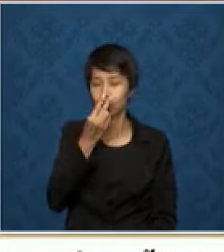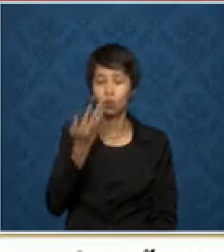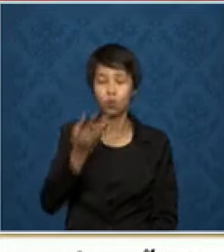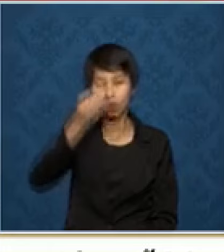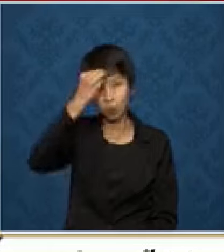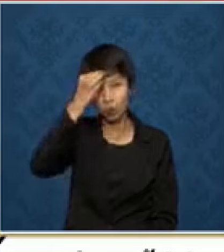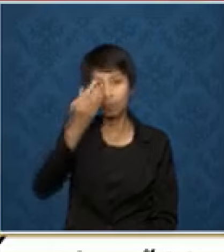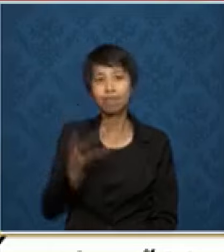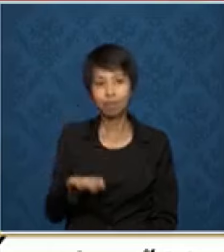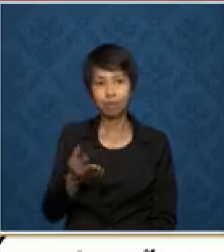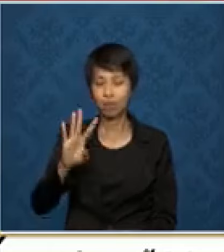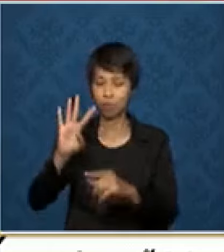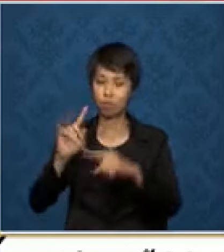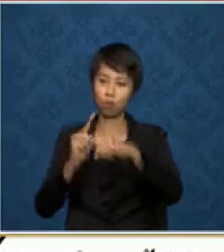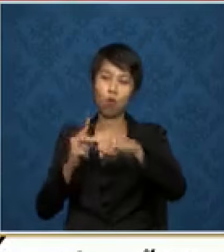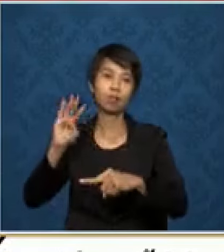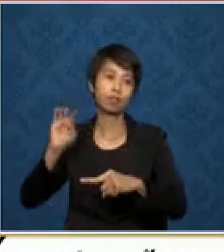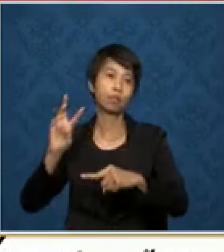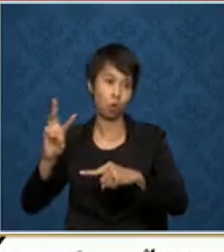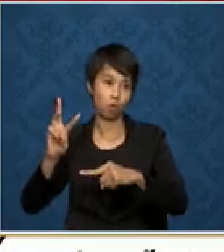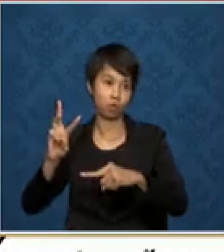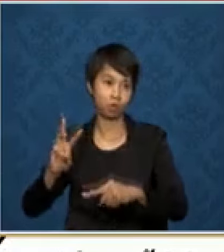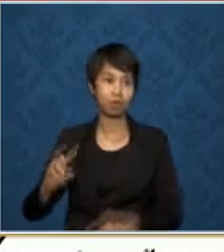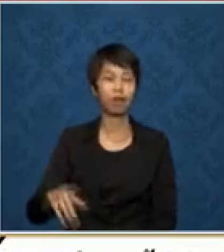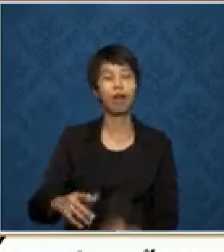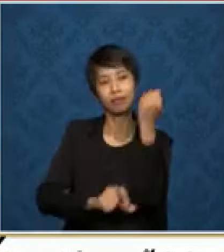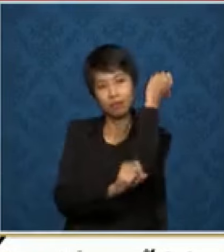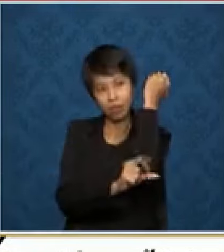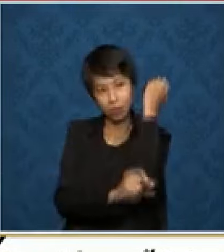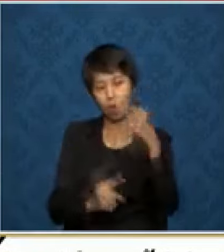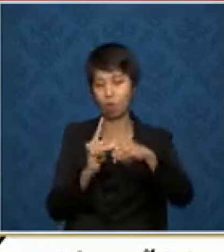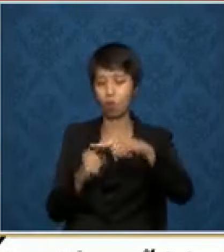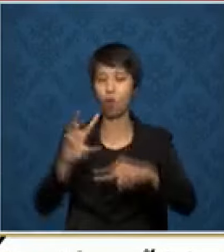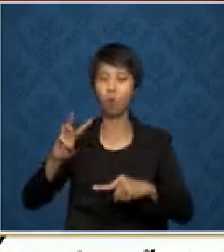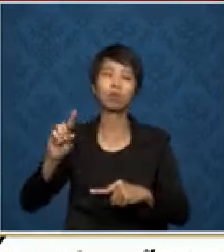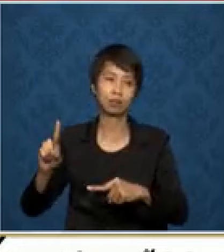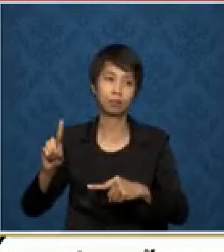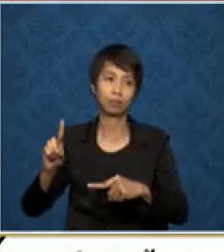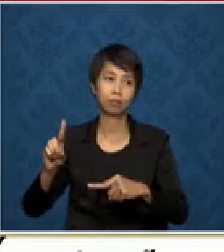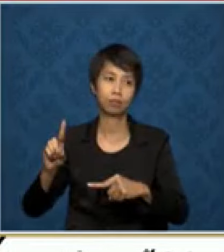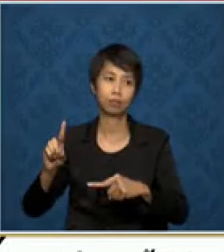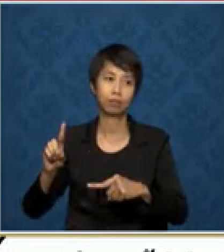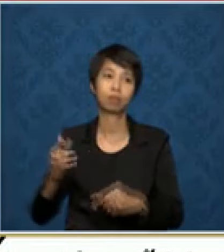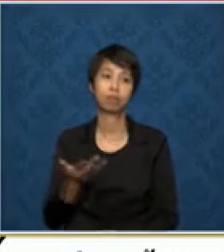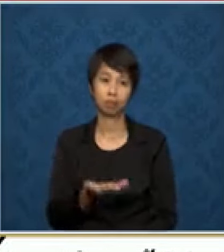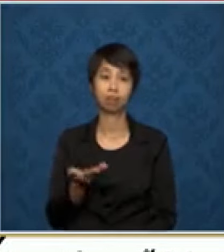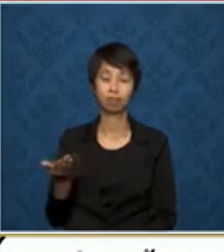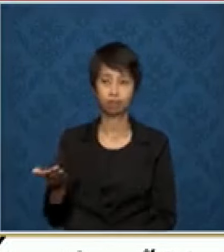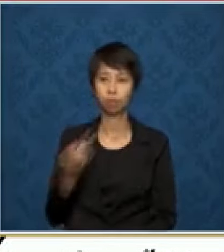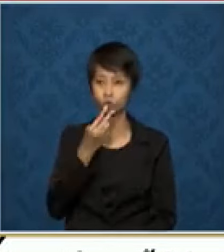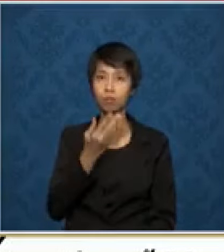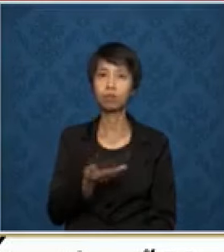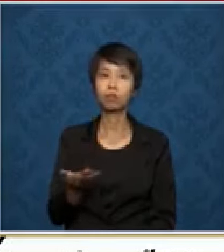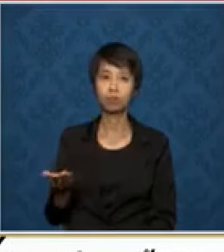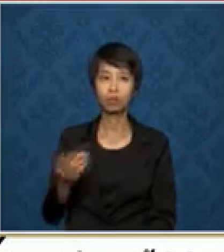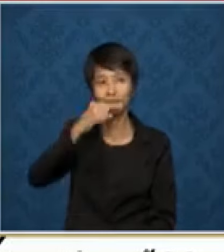ครับสิงคโปร์ขึ้นไป 61%นี่ตลาดล่วงหน้าโตข่อมกับไซคอม